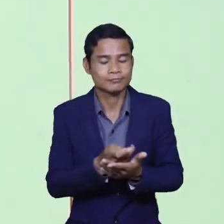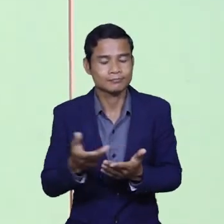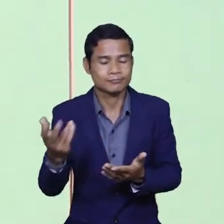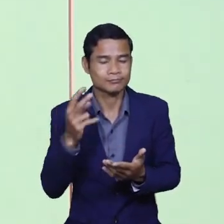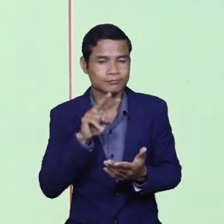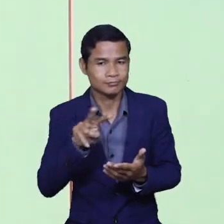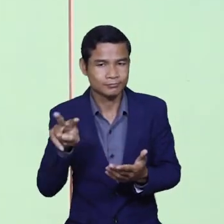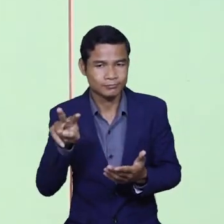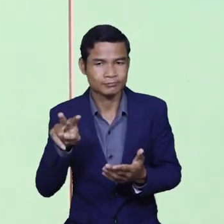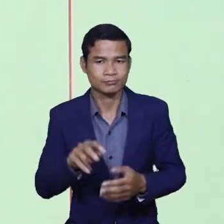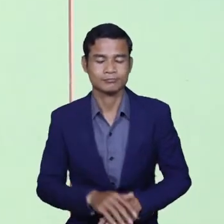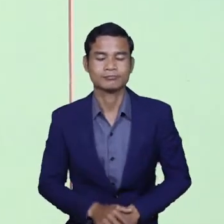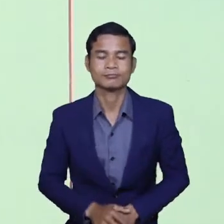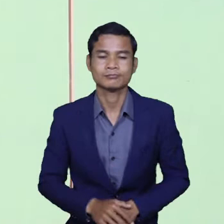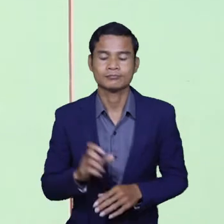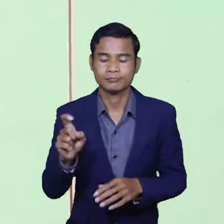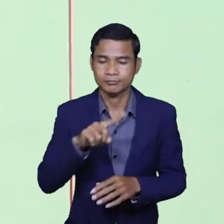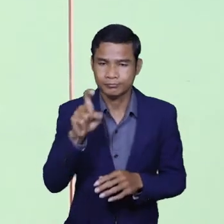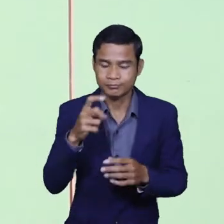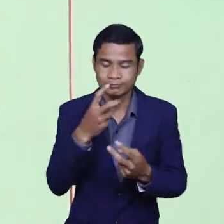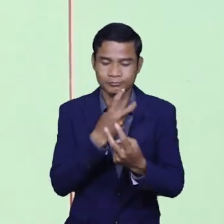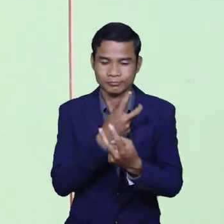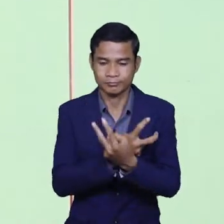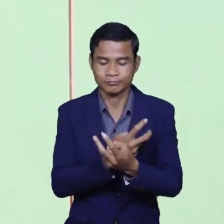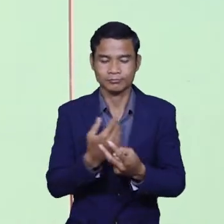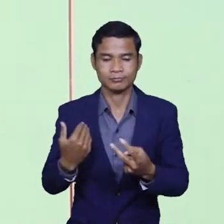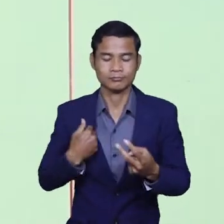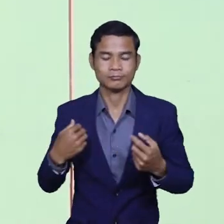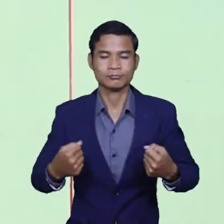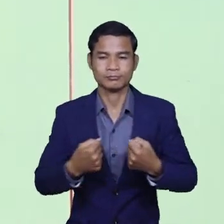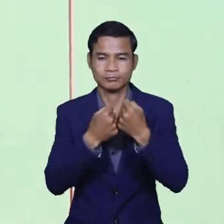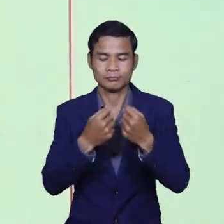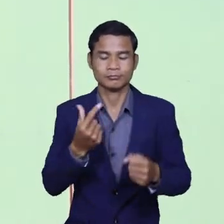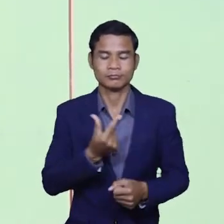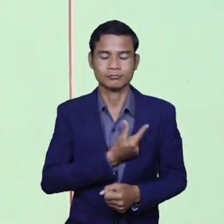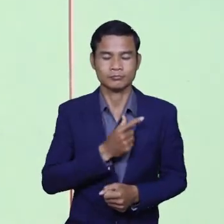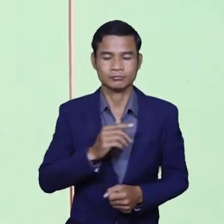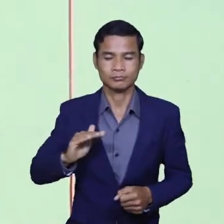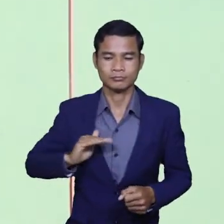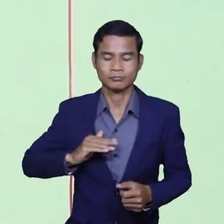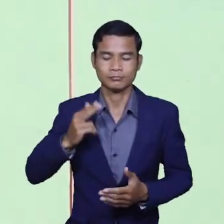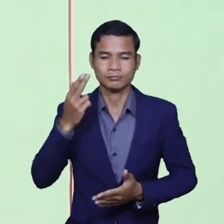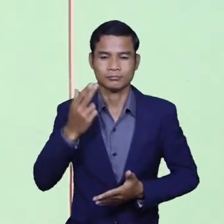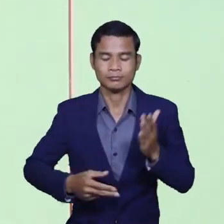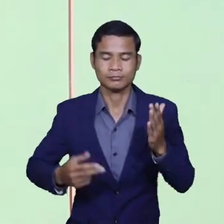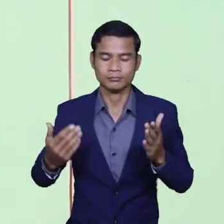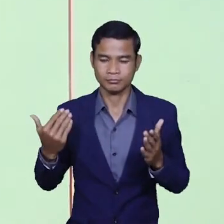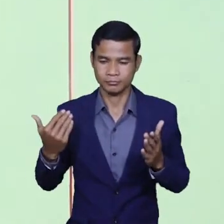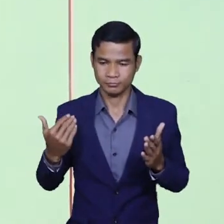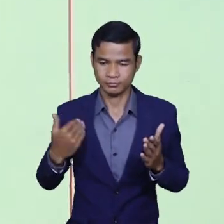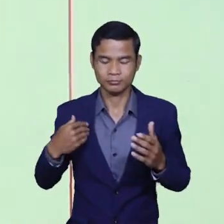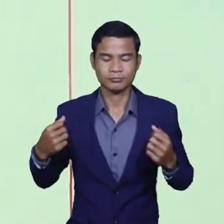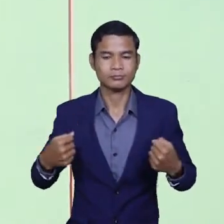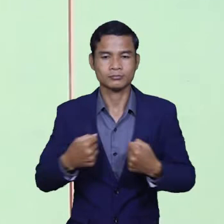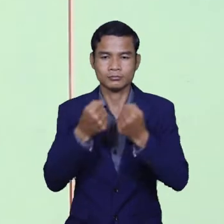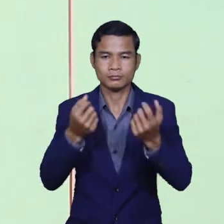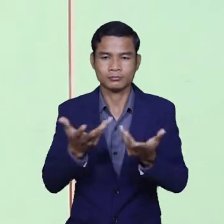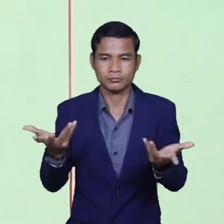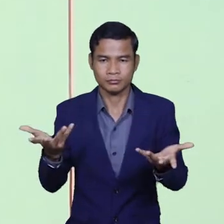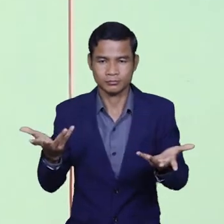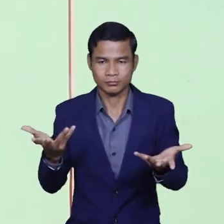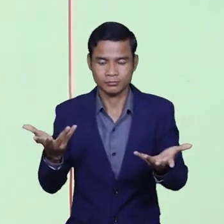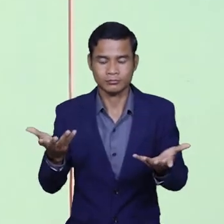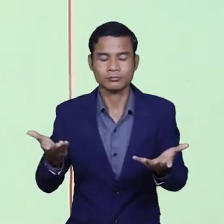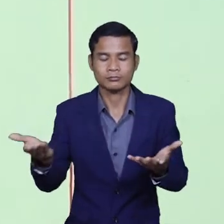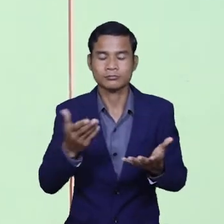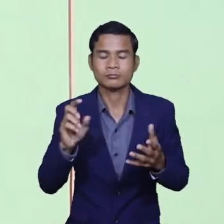អស់គ្នាតើឆ្អឹងមានគ្រោះថ្នាក់ដោយសារអ្វីហើយមានគ្រោះថ្នាក់ដូចម្តេចខ្លះចាអ